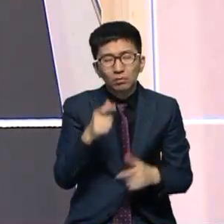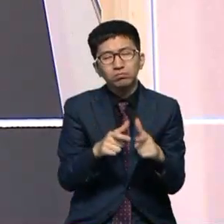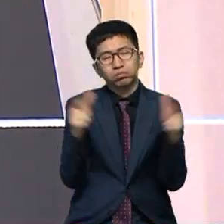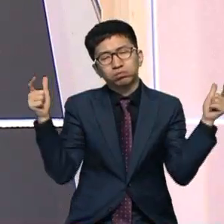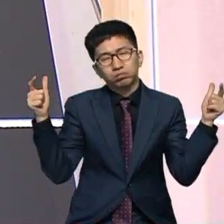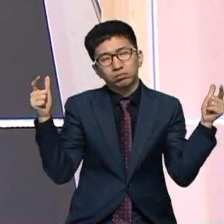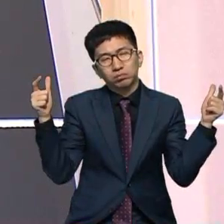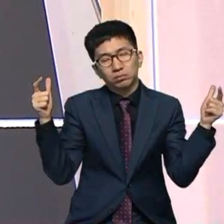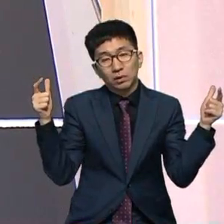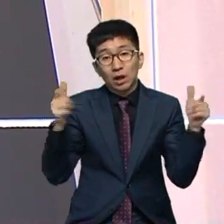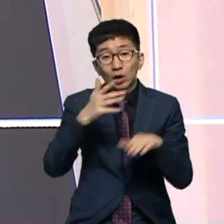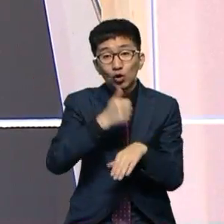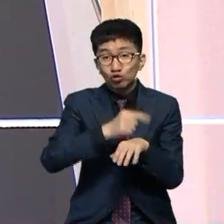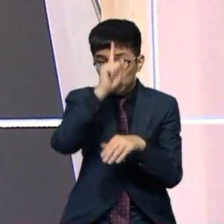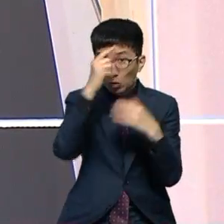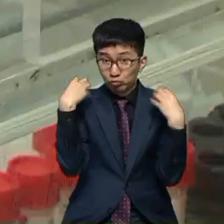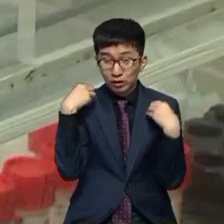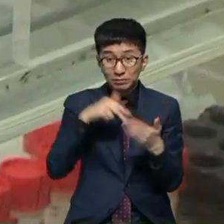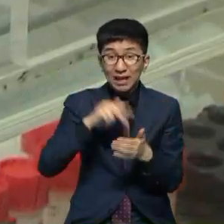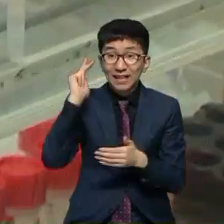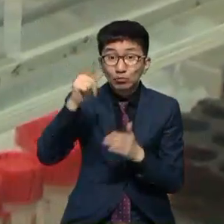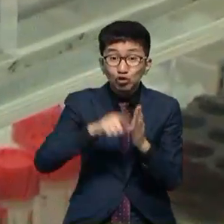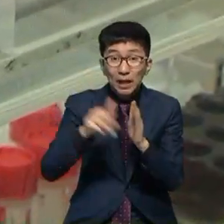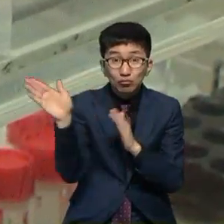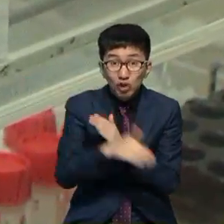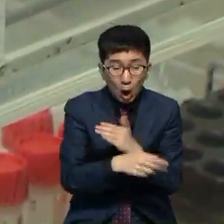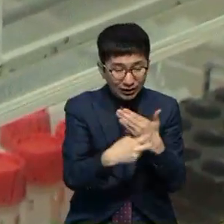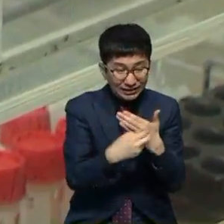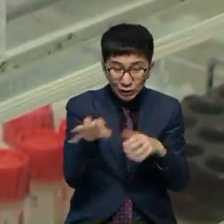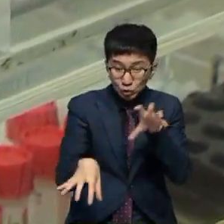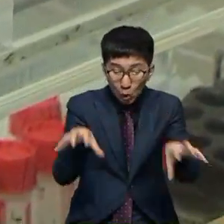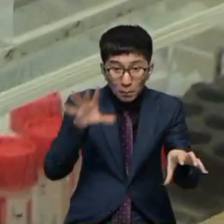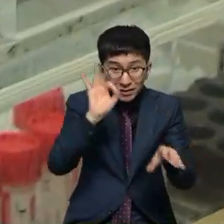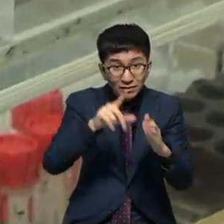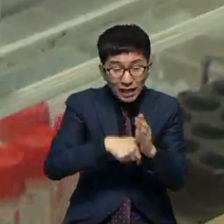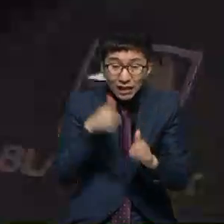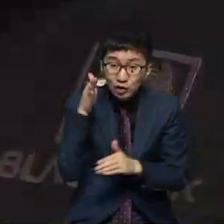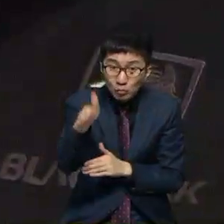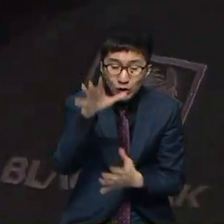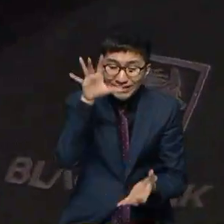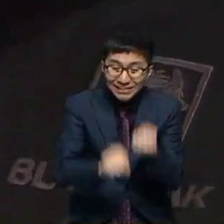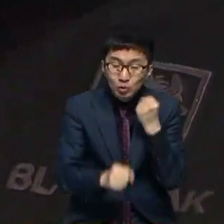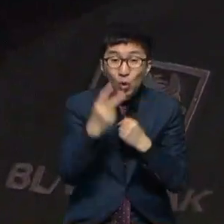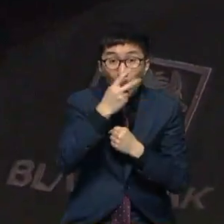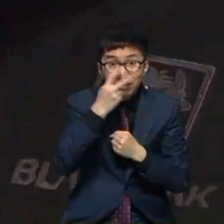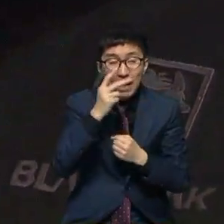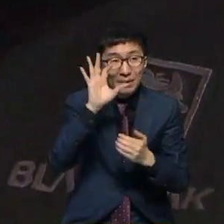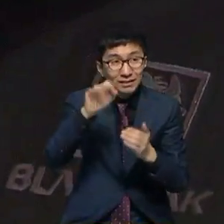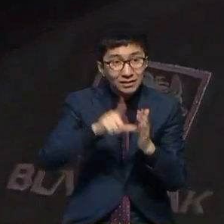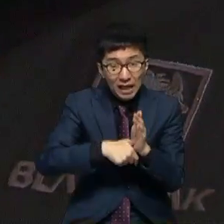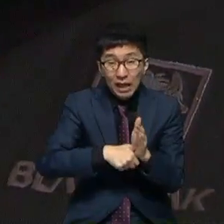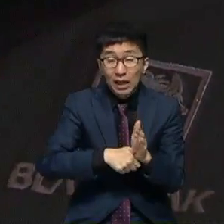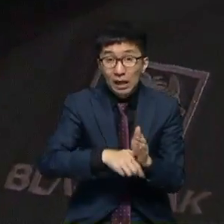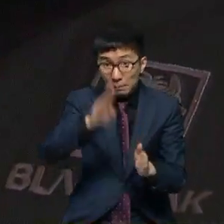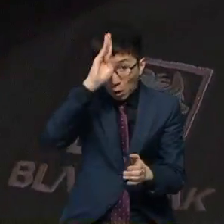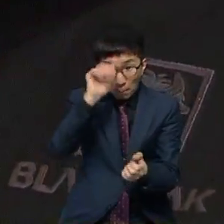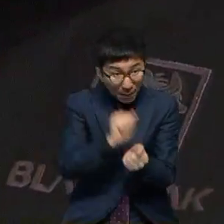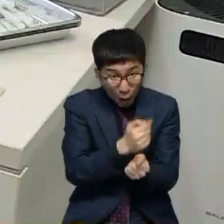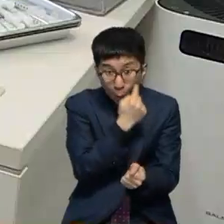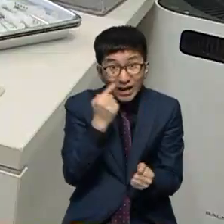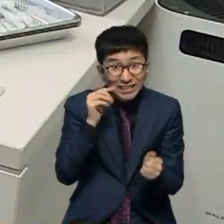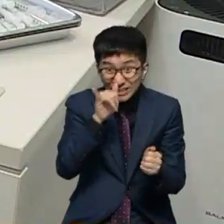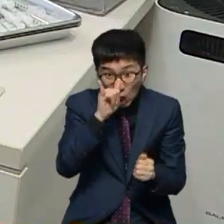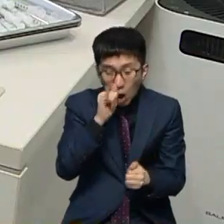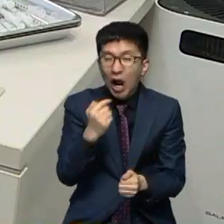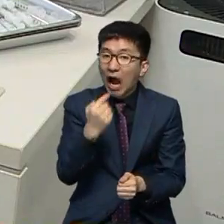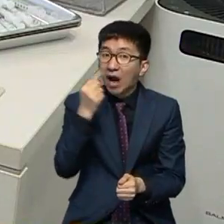늘자 정부는 다음 주부터 병의원에서 실시하는 전문가용 신속항원 검사에서 양성이 나오면 PCR 검사